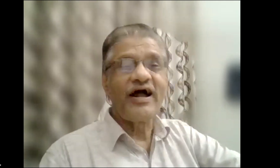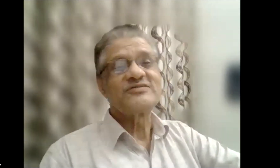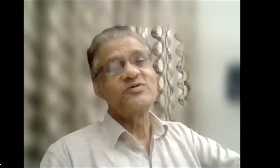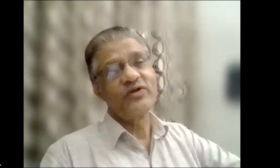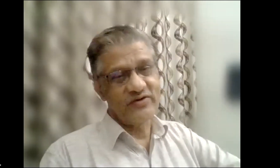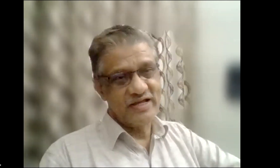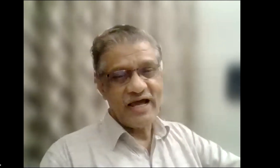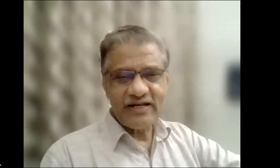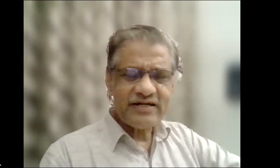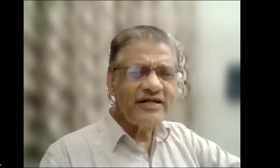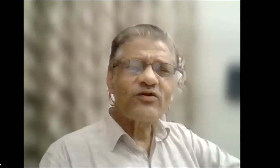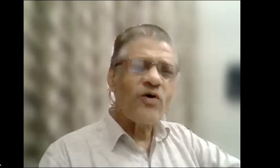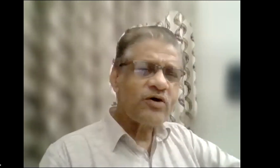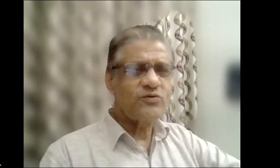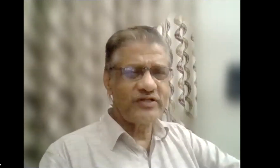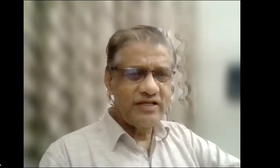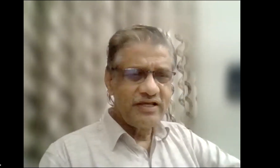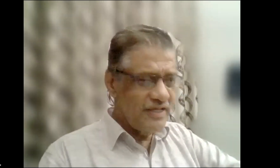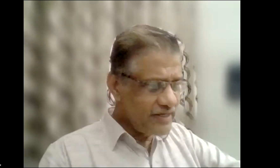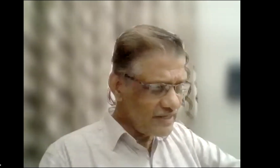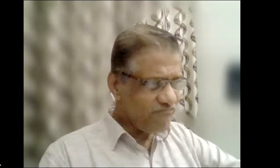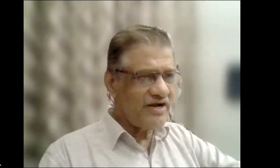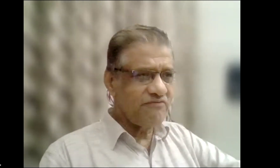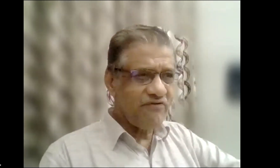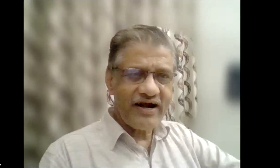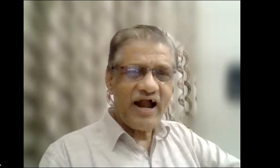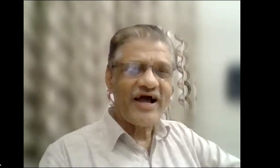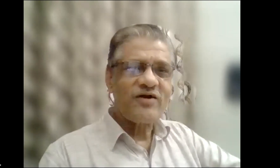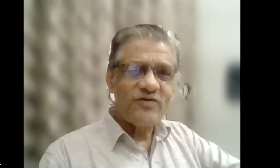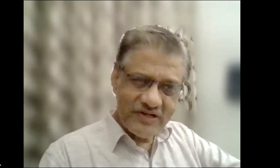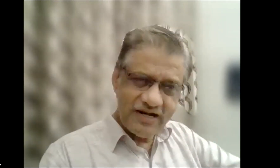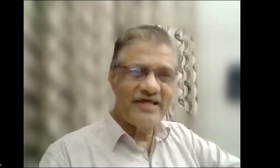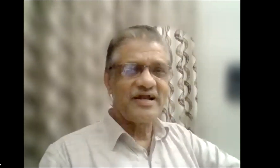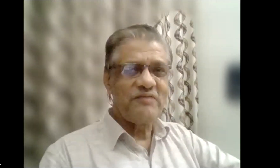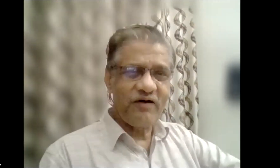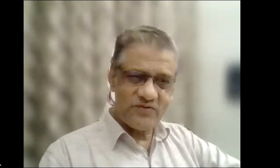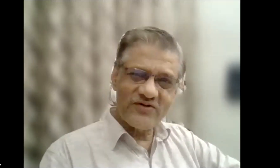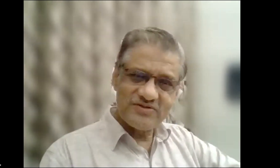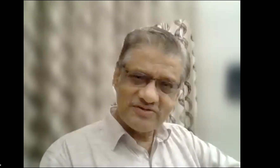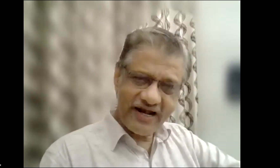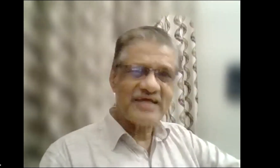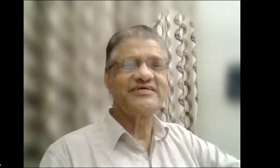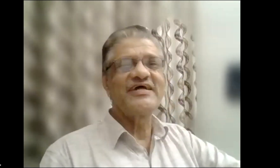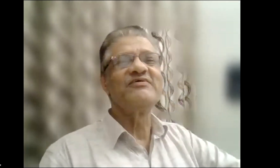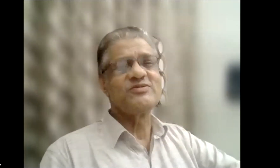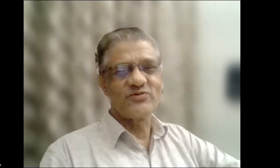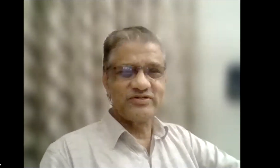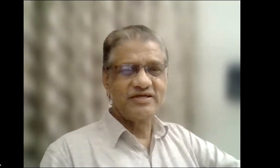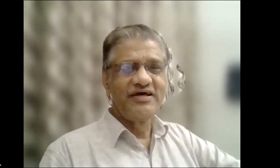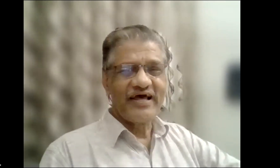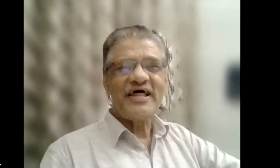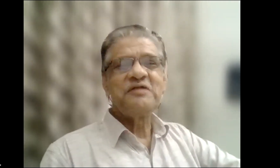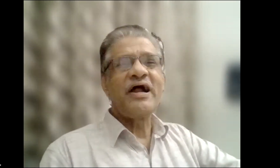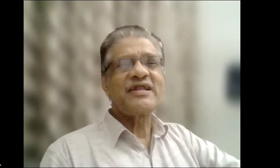ഈ ക്ലാസ്സിലൂടെ ഉണ്ട്. കാരണം അതിന് ഇവർക്കൊക്കെ തോന്നി ഈ ഡെഫ് ആൻഡ് ഡെഫ് ആയിട്ടുള്ള ആൾക്കാരോട് മിങ്കിൾ ചെയ്യണം, അവരോടൊന്ന് ഇന്ററാക്ട് ചെയ്യണം എന്ന്